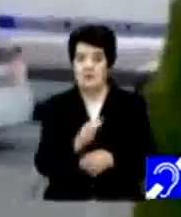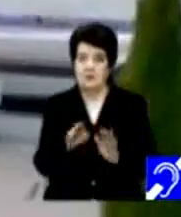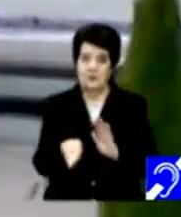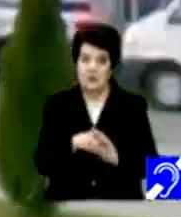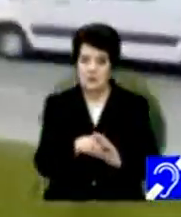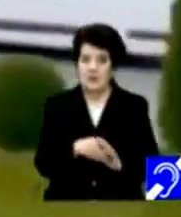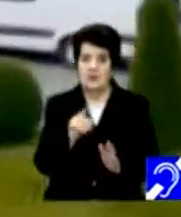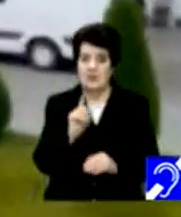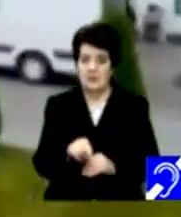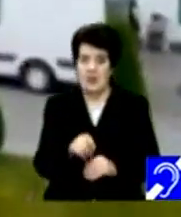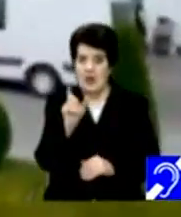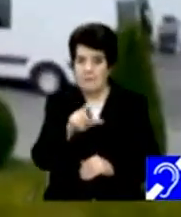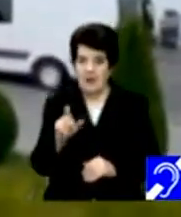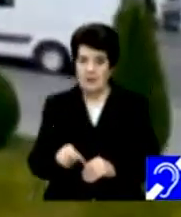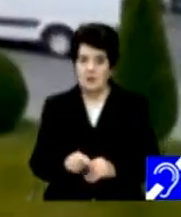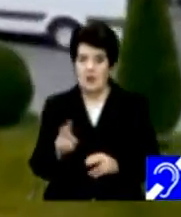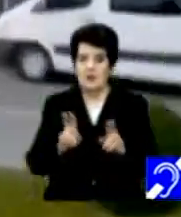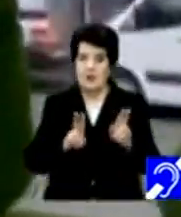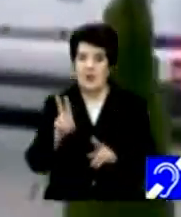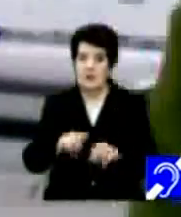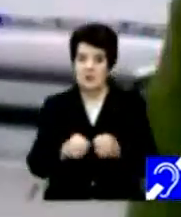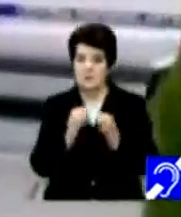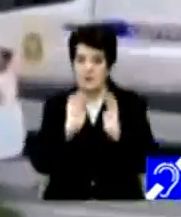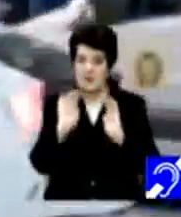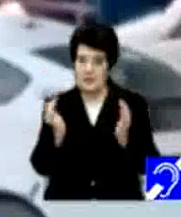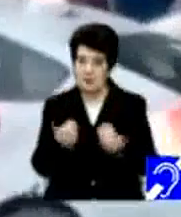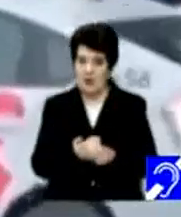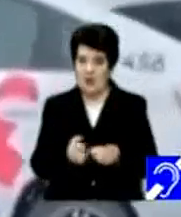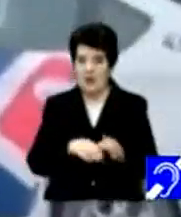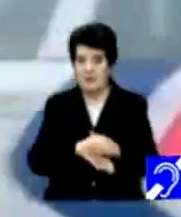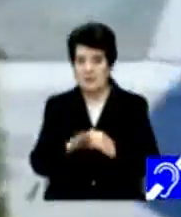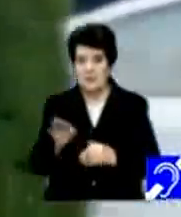de la persoanele care au încălcat regimul de izolare și intenționau